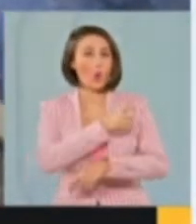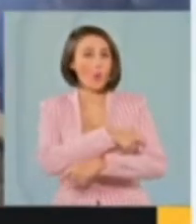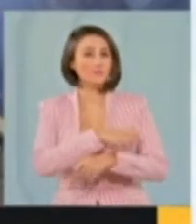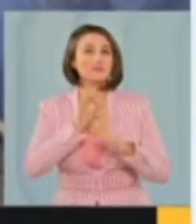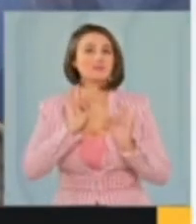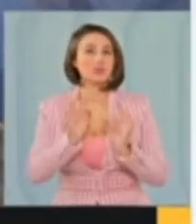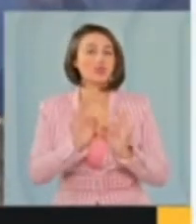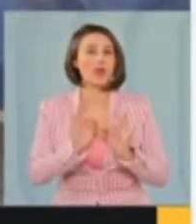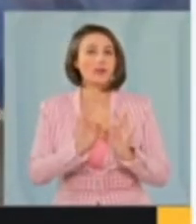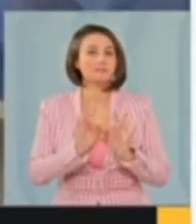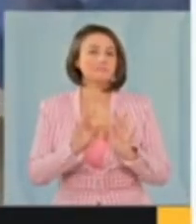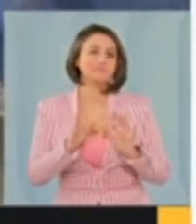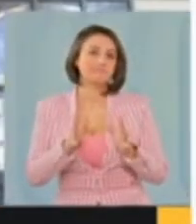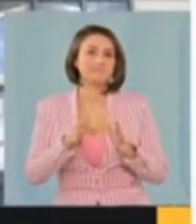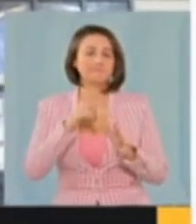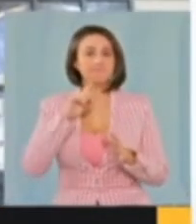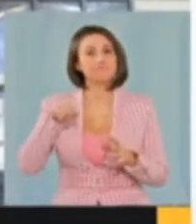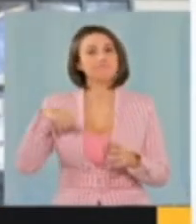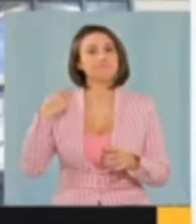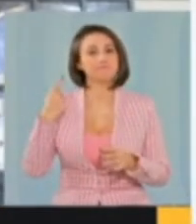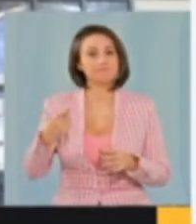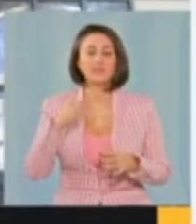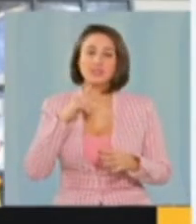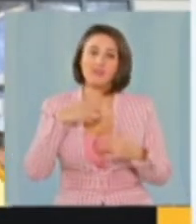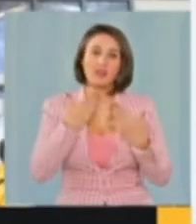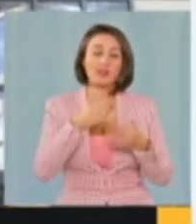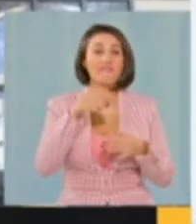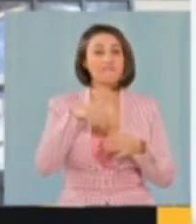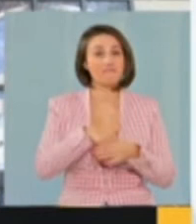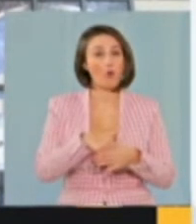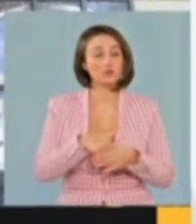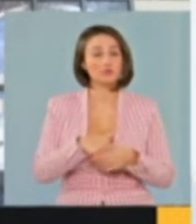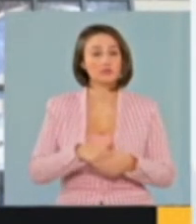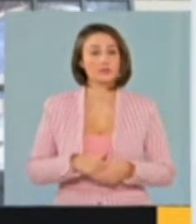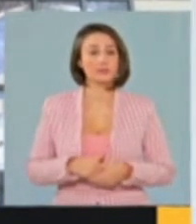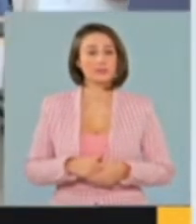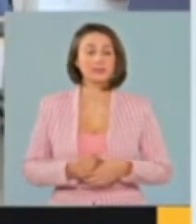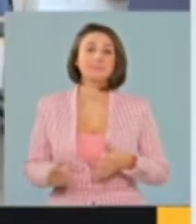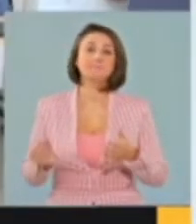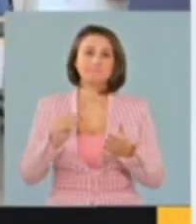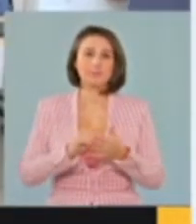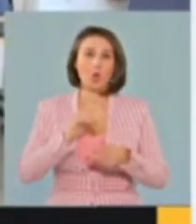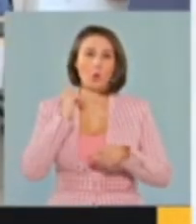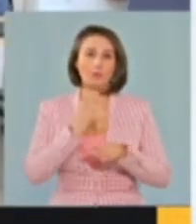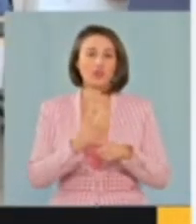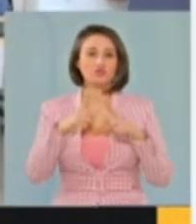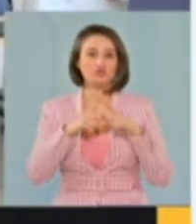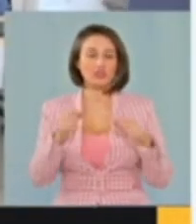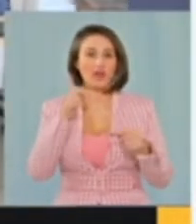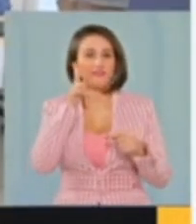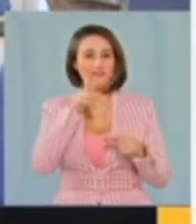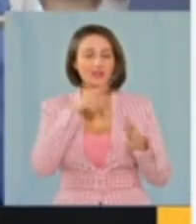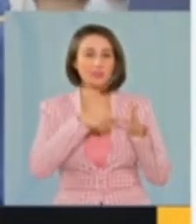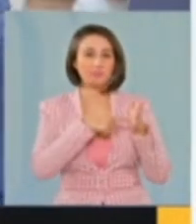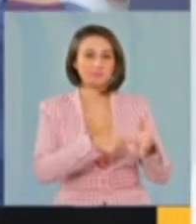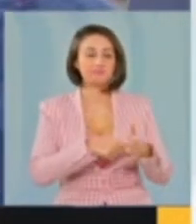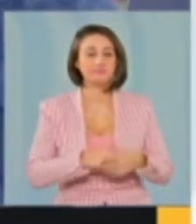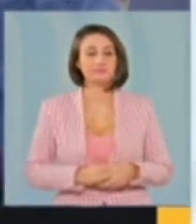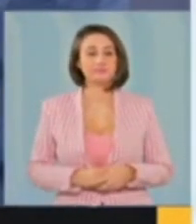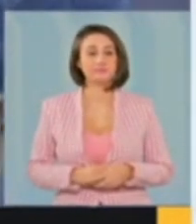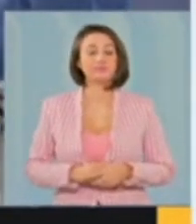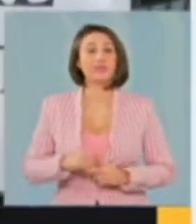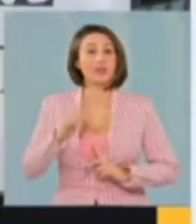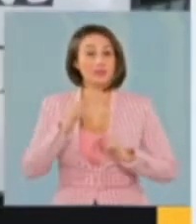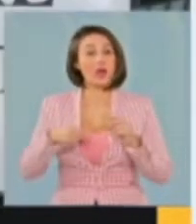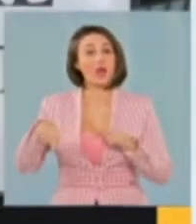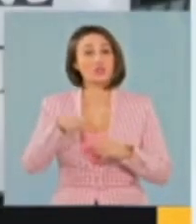de specialitate. Cel mai probabil săptămâna viitoare se va da votul pe introducerea obligativității prezentării certificatului verde. În